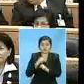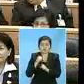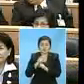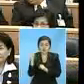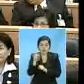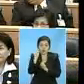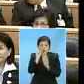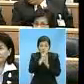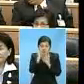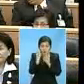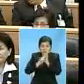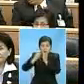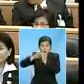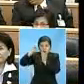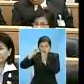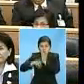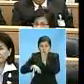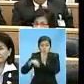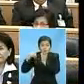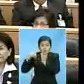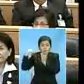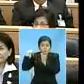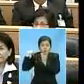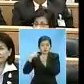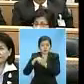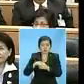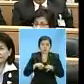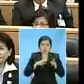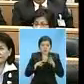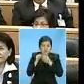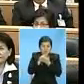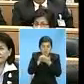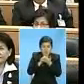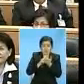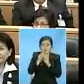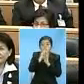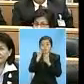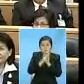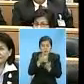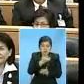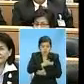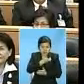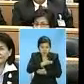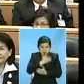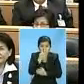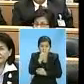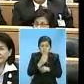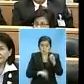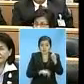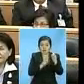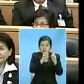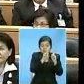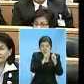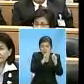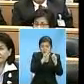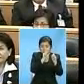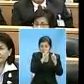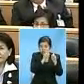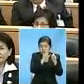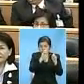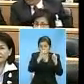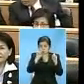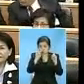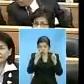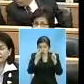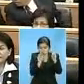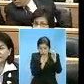อันนั้นๆตกไปง่ายก็เขียนด้วยความมีอคติฮะท่านไปอ่านดูฮะมาตรา302วรรคที่8วรรคที่2รองจ